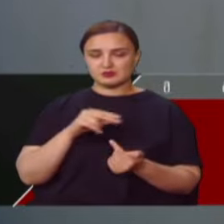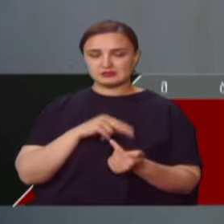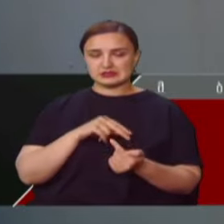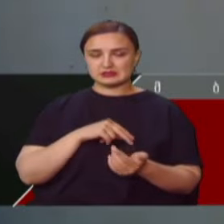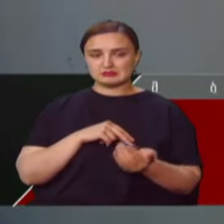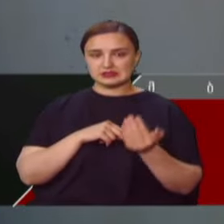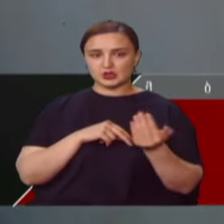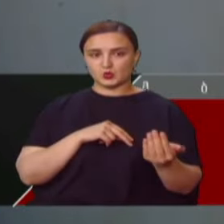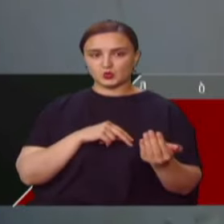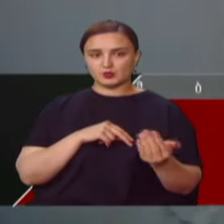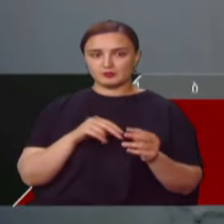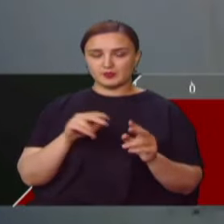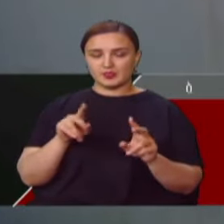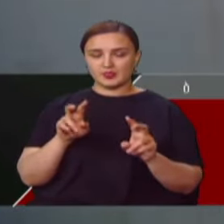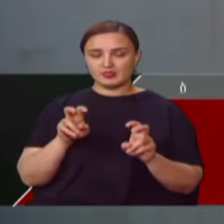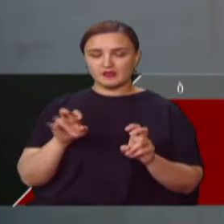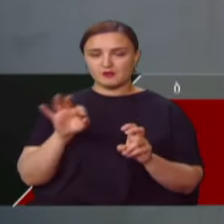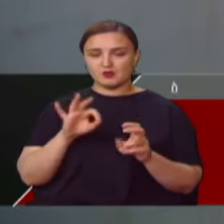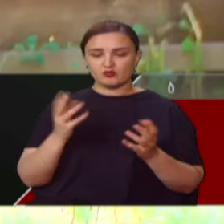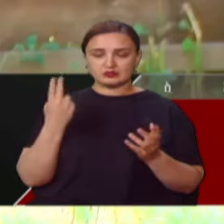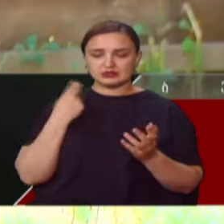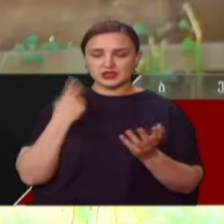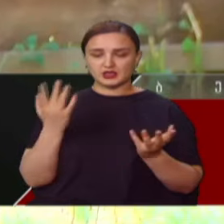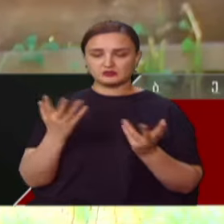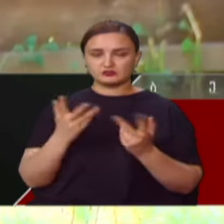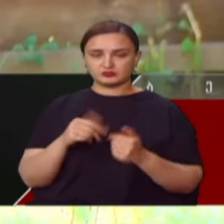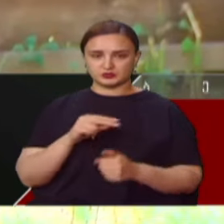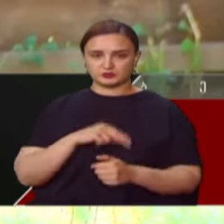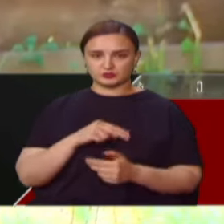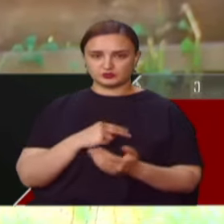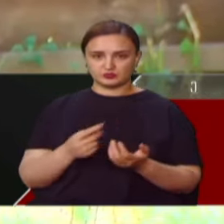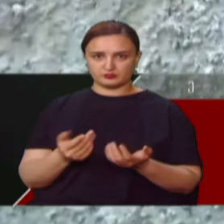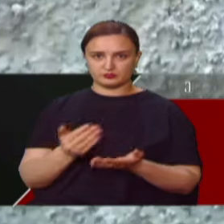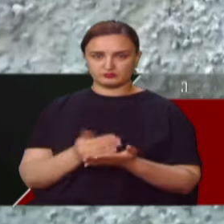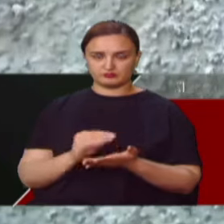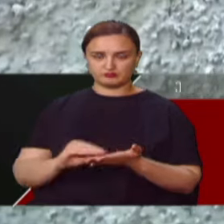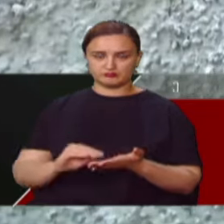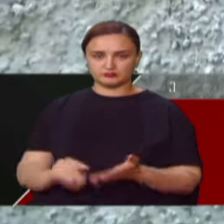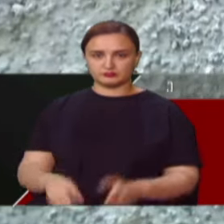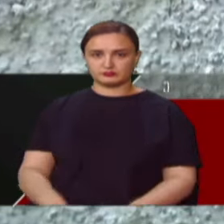მიერ თემებში ზარალის დათვლის სამუშაოები.